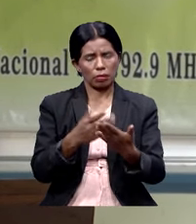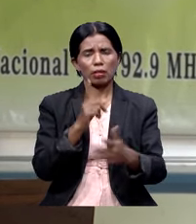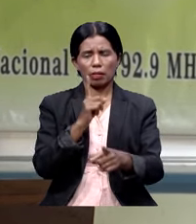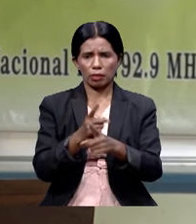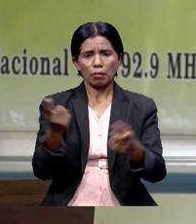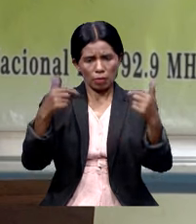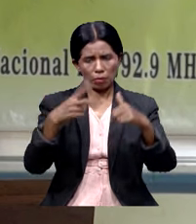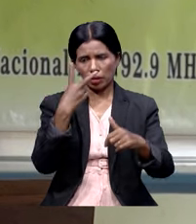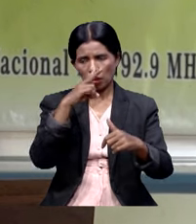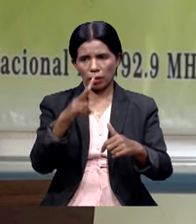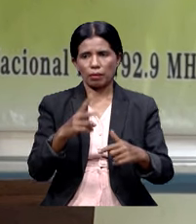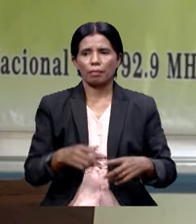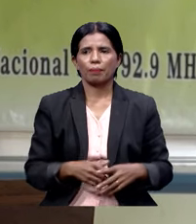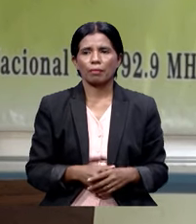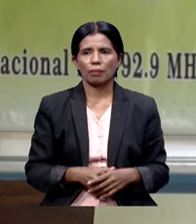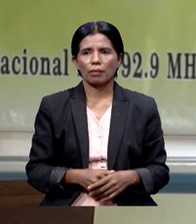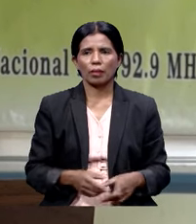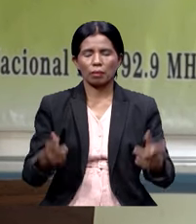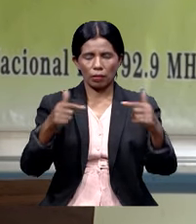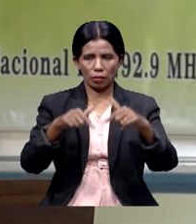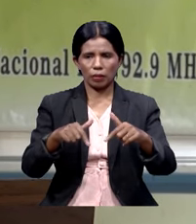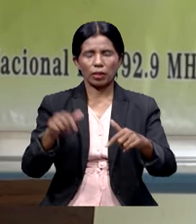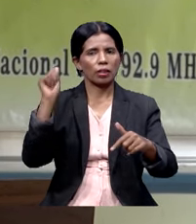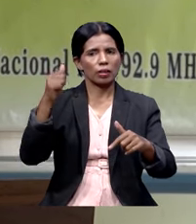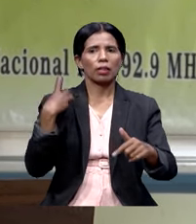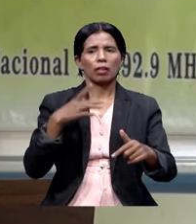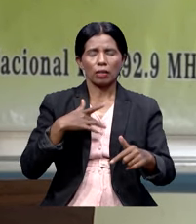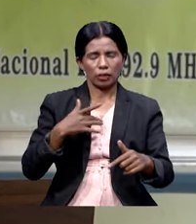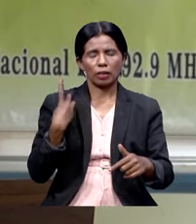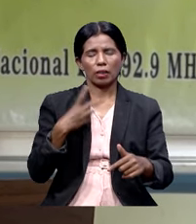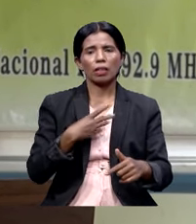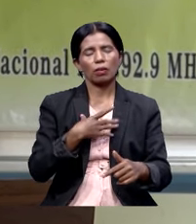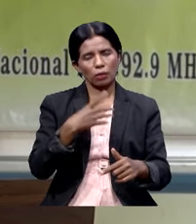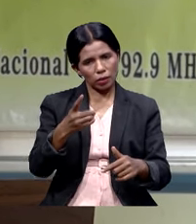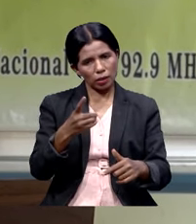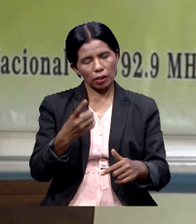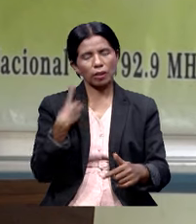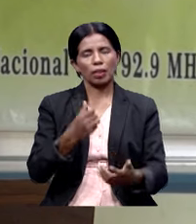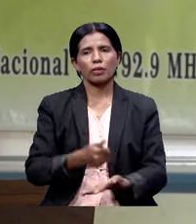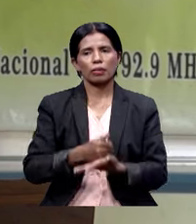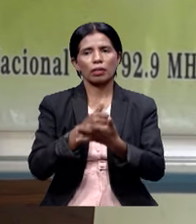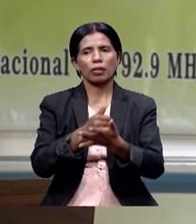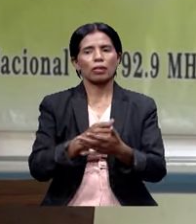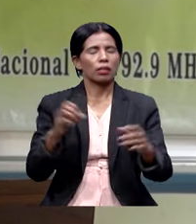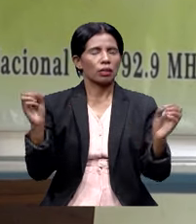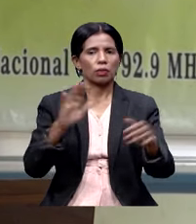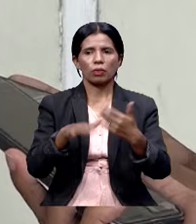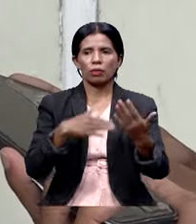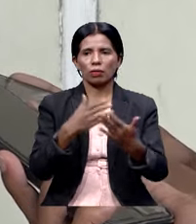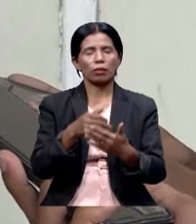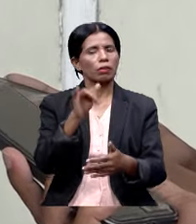makita re bo sida mai mai ne sene se candidato mai kona itene larang ite dukung se la kona itene larang kan mayoria dukung